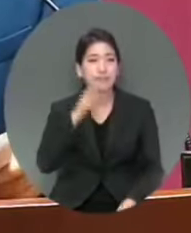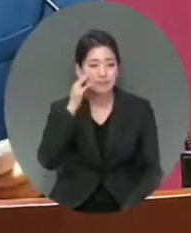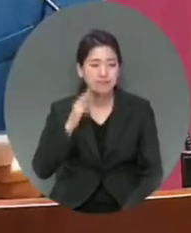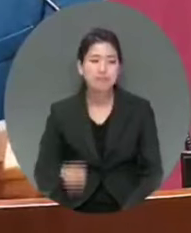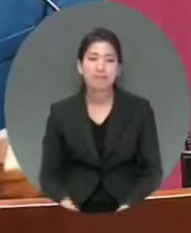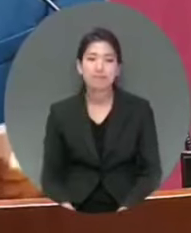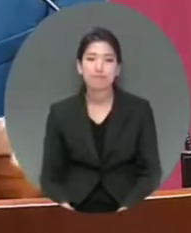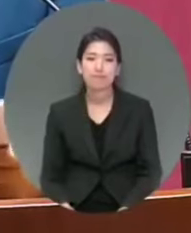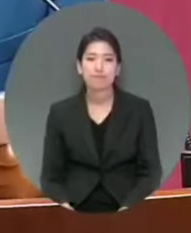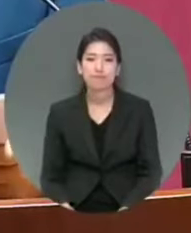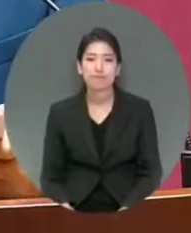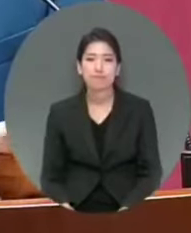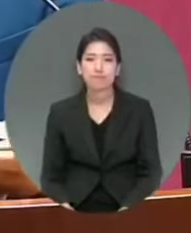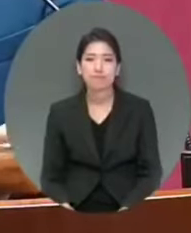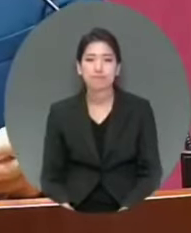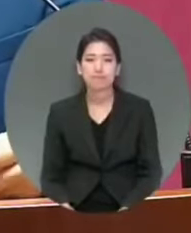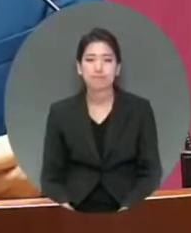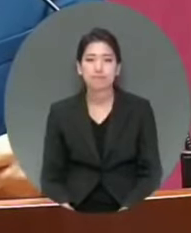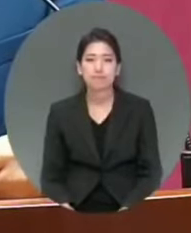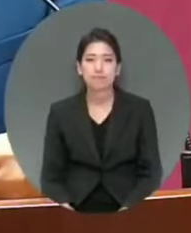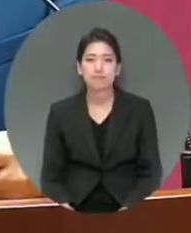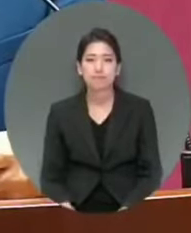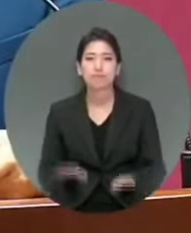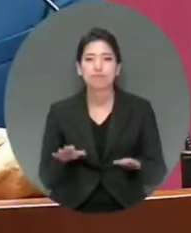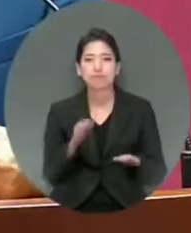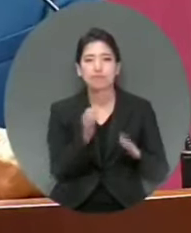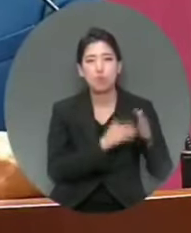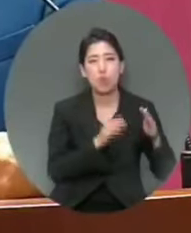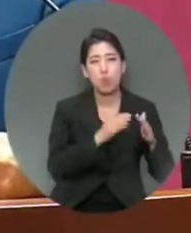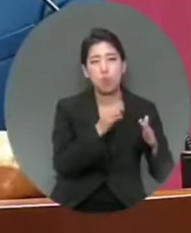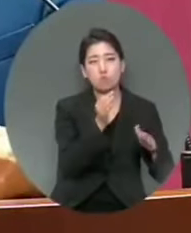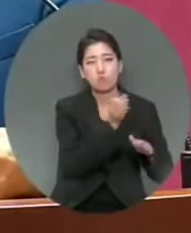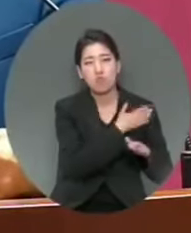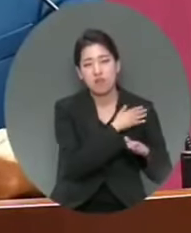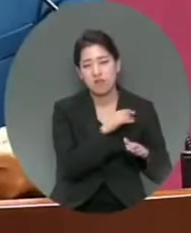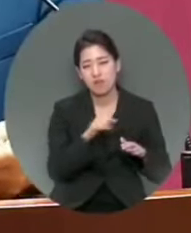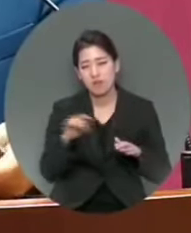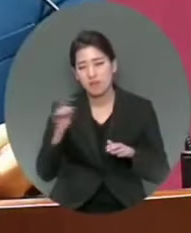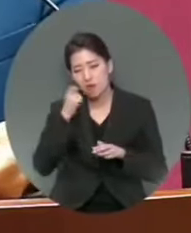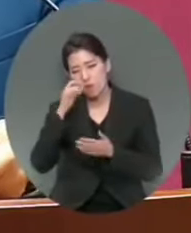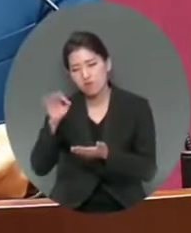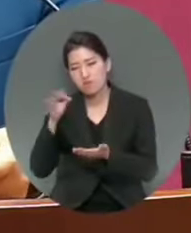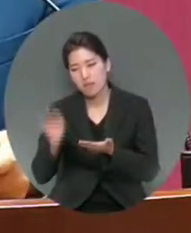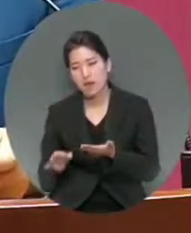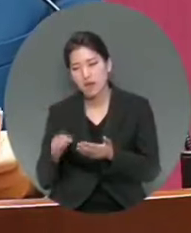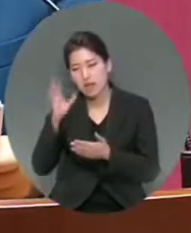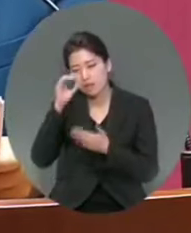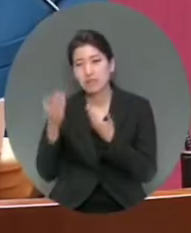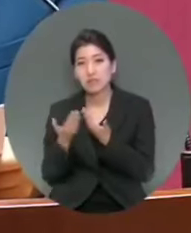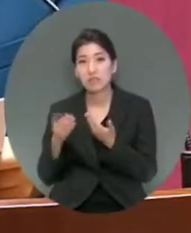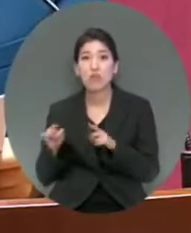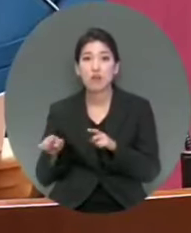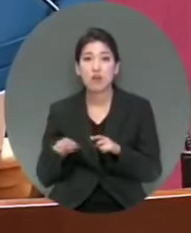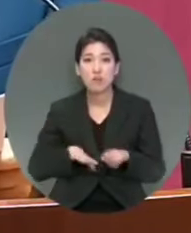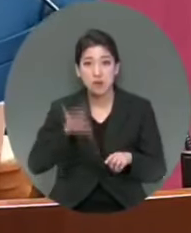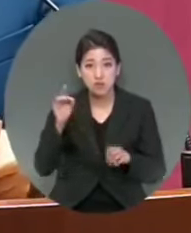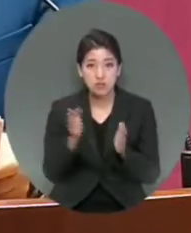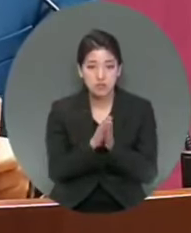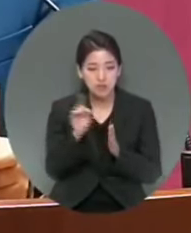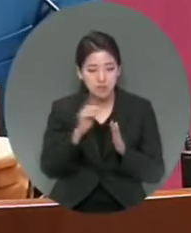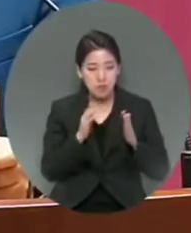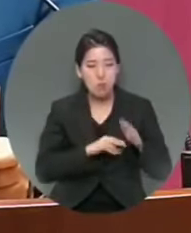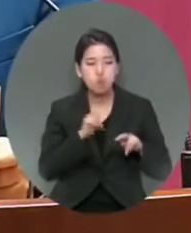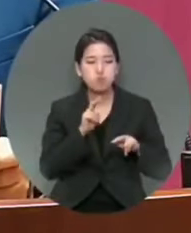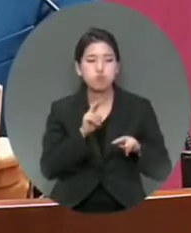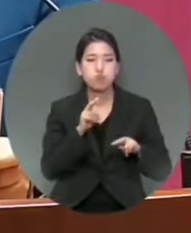본 의원이 우리 사회 노동시장 이중구조 해소를 위한 그 시작은 공무직 처우 개선부터 시작해야 된다라고 생각을 합니다. 총리께서도 공무직